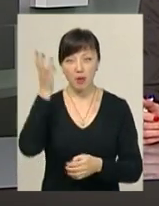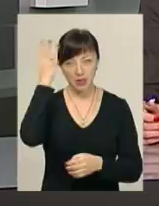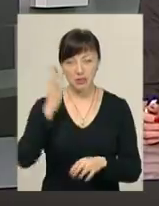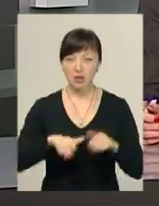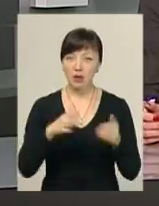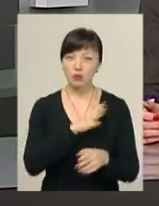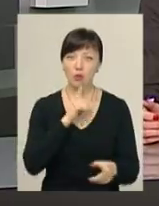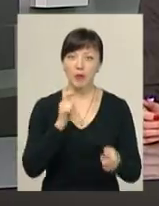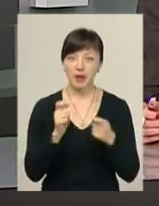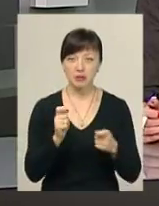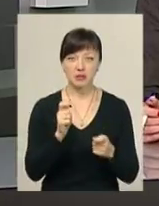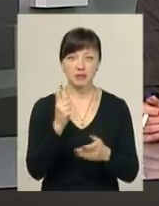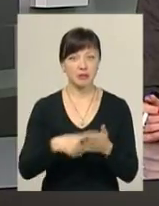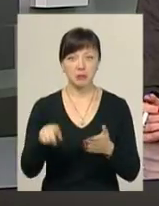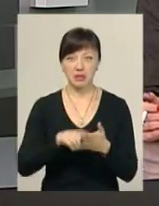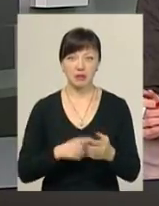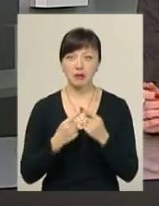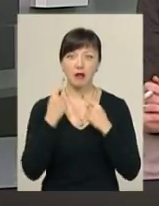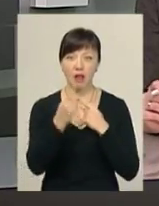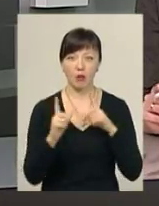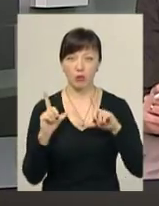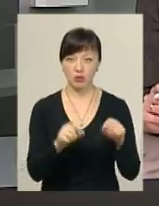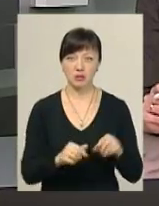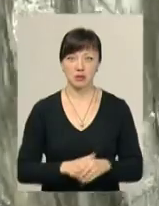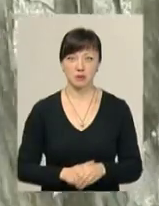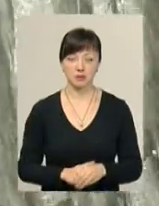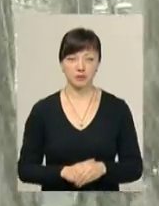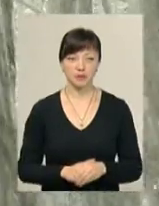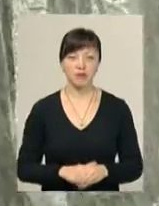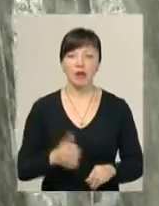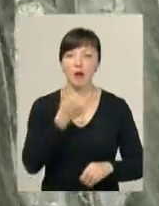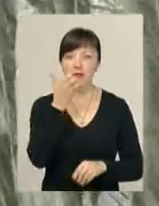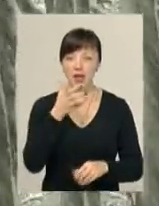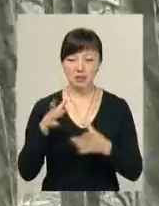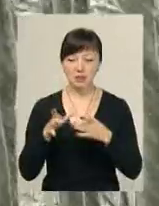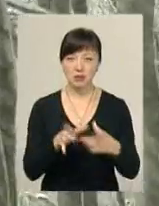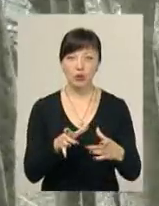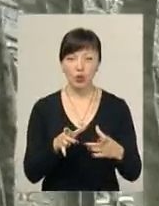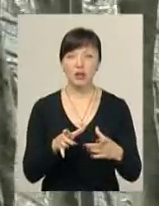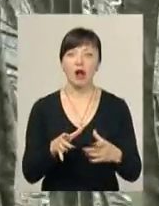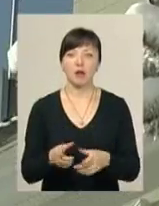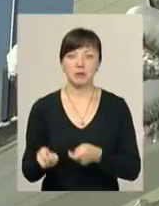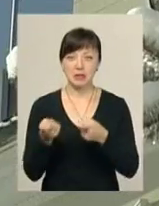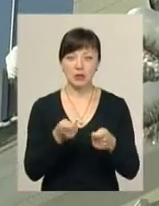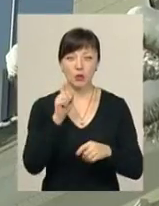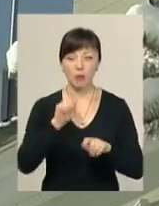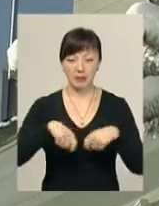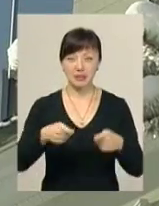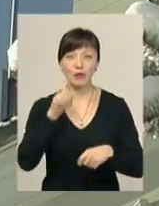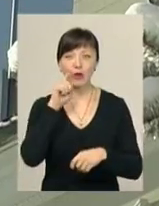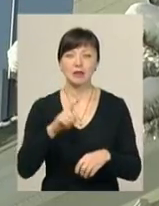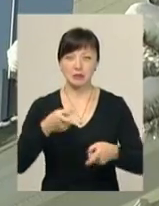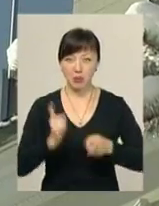бути обережними і відмінити далекі поїздки. Південний циклон з Балканського півострова несе в Україну справжню